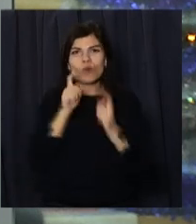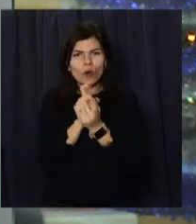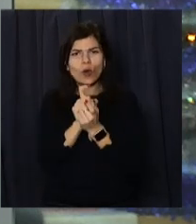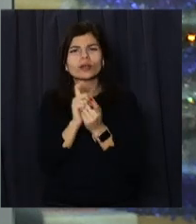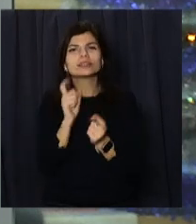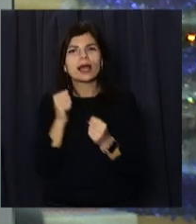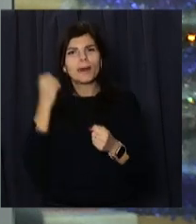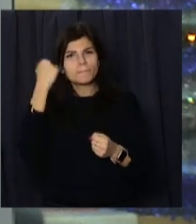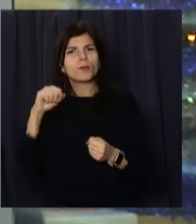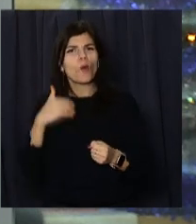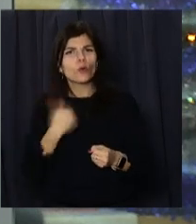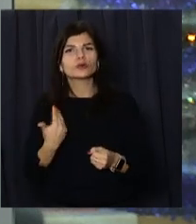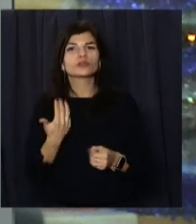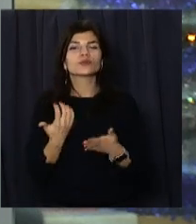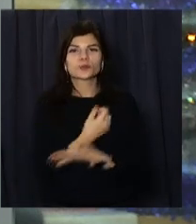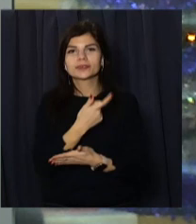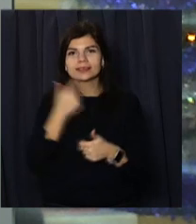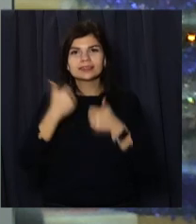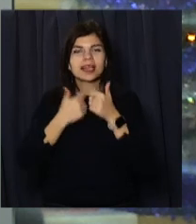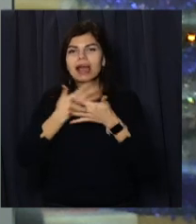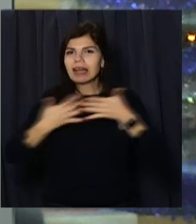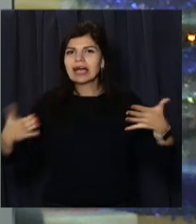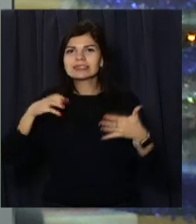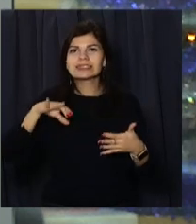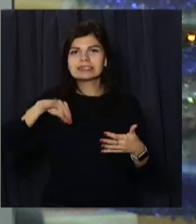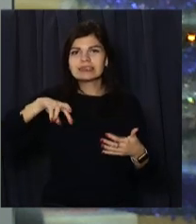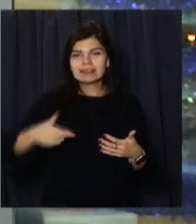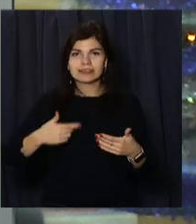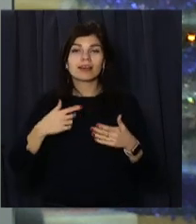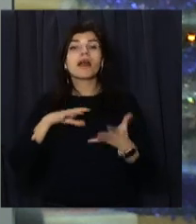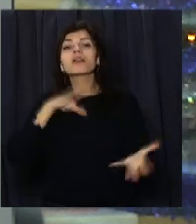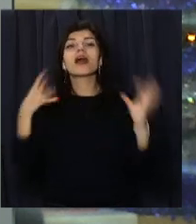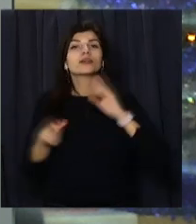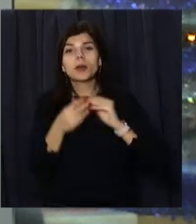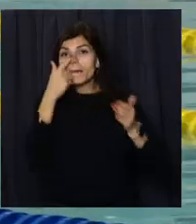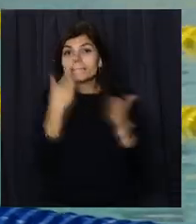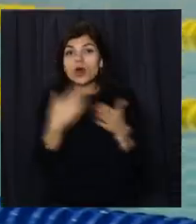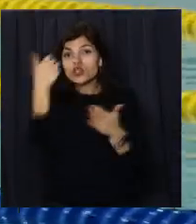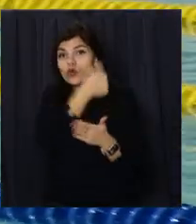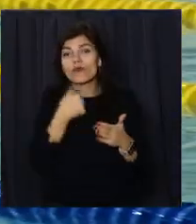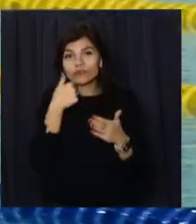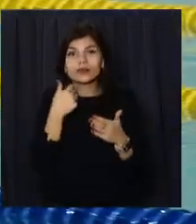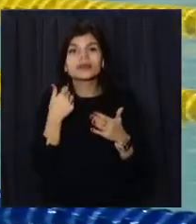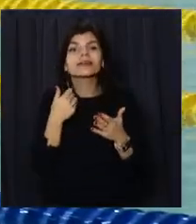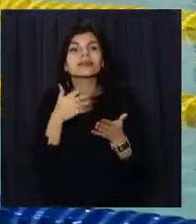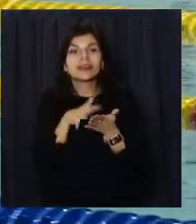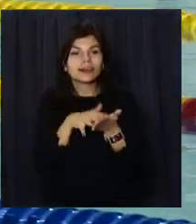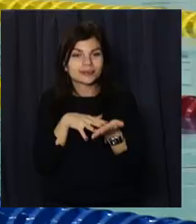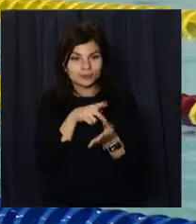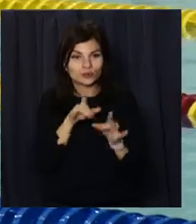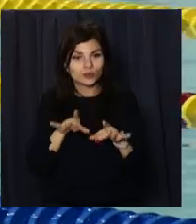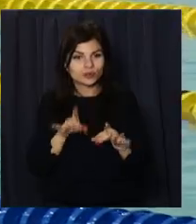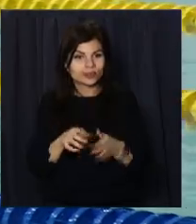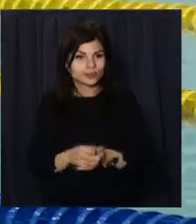спортивні розряди у різних стилях плавання. Про результати передноворічного турніру – далі в сюжеті. 12-річна Надія Очкаленко є